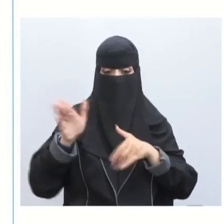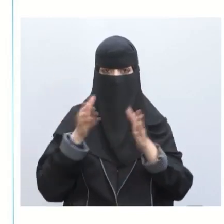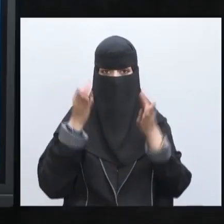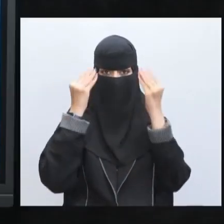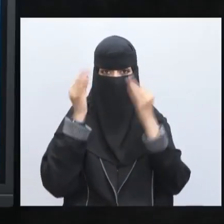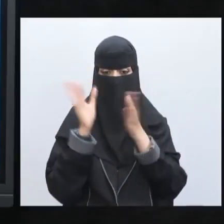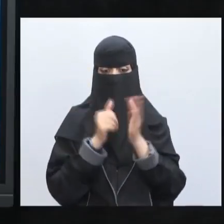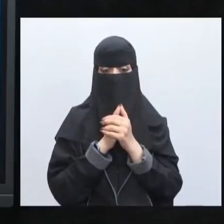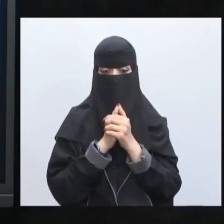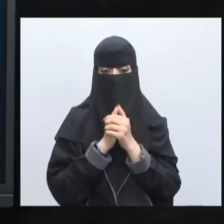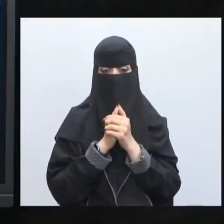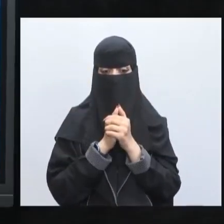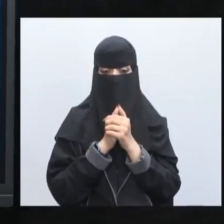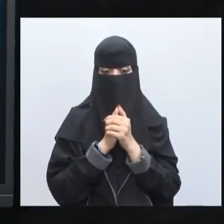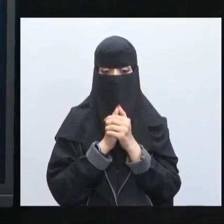وتقنيه